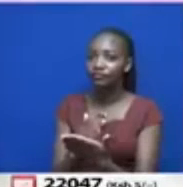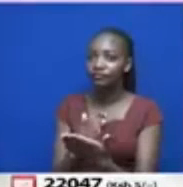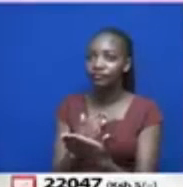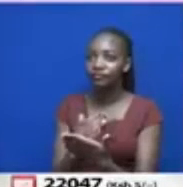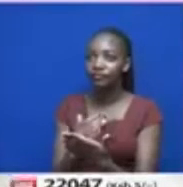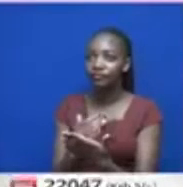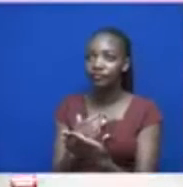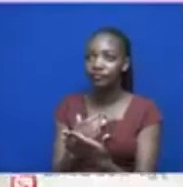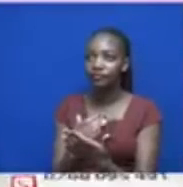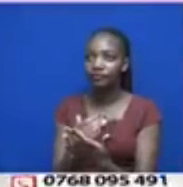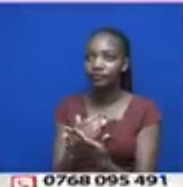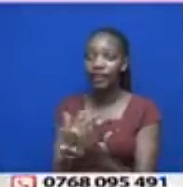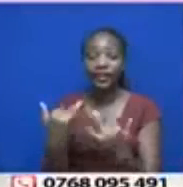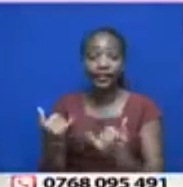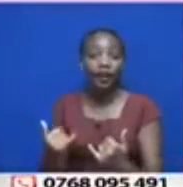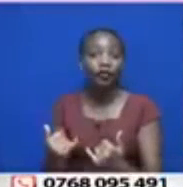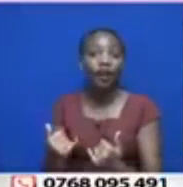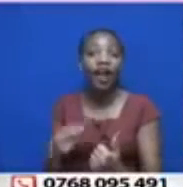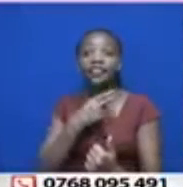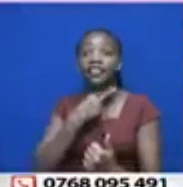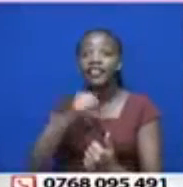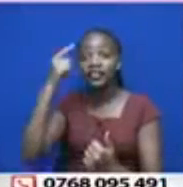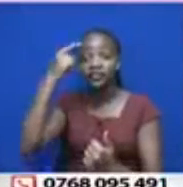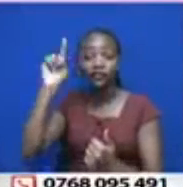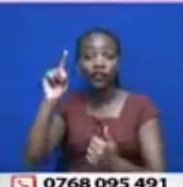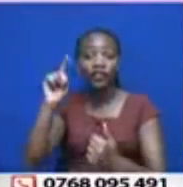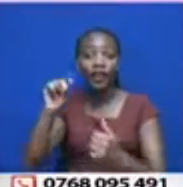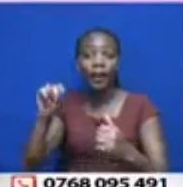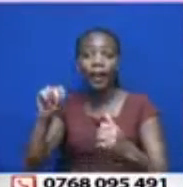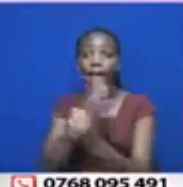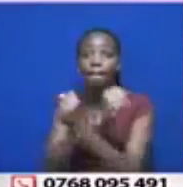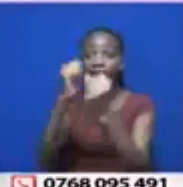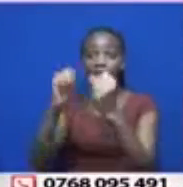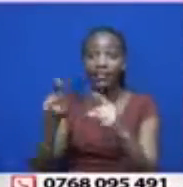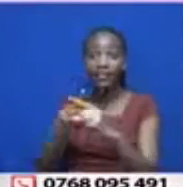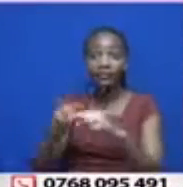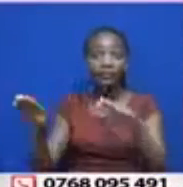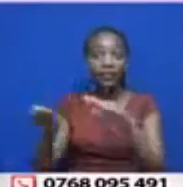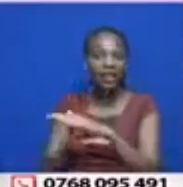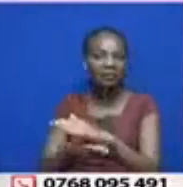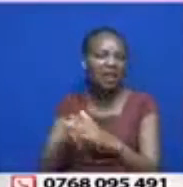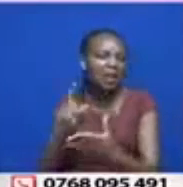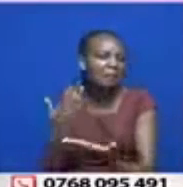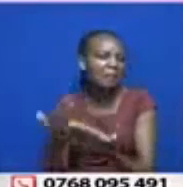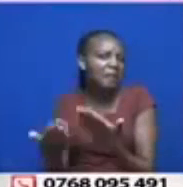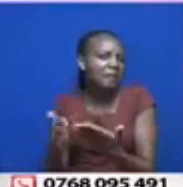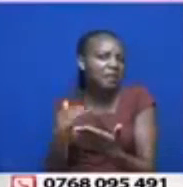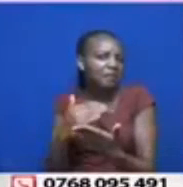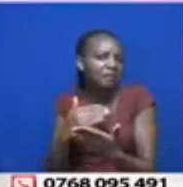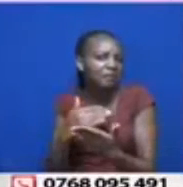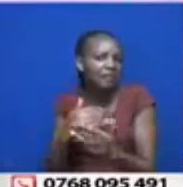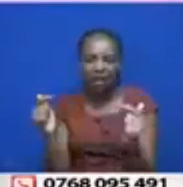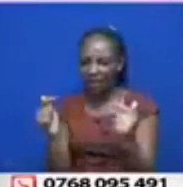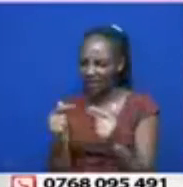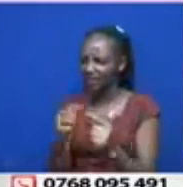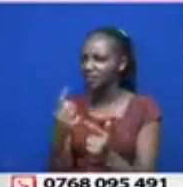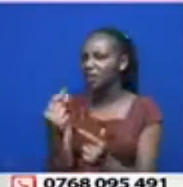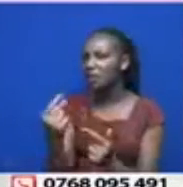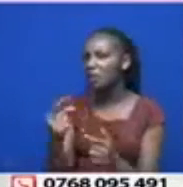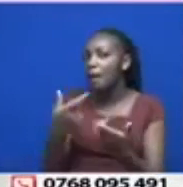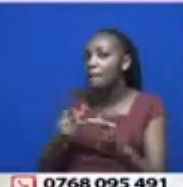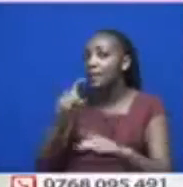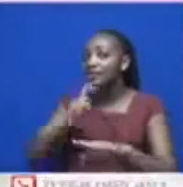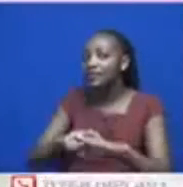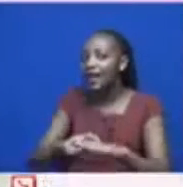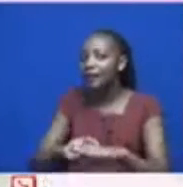zile matakwa ya rais na matakwa ya naibu pengine zitagongana kidogo. Rais anapoita wajumbe